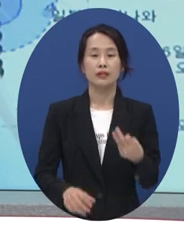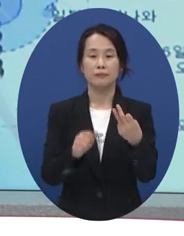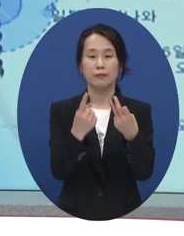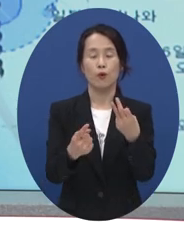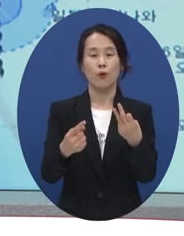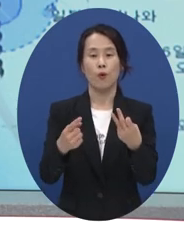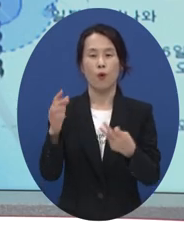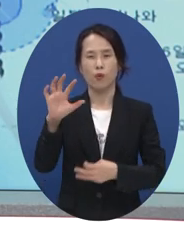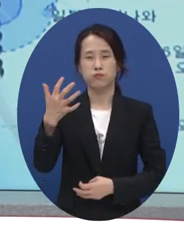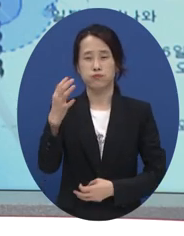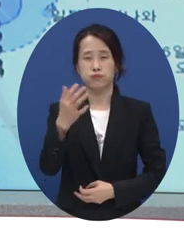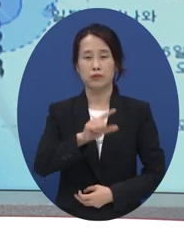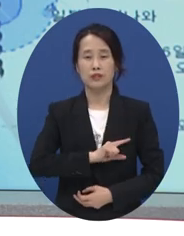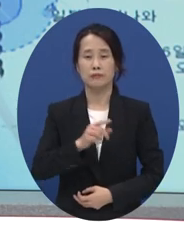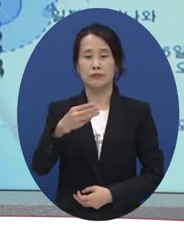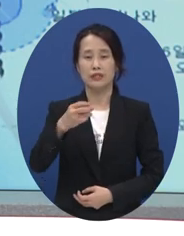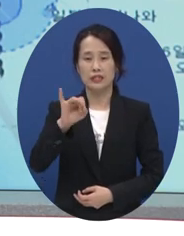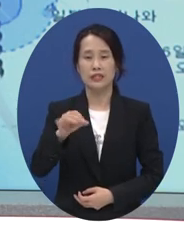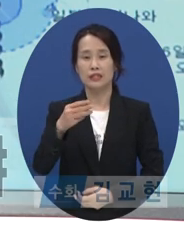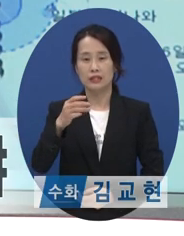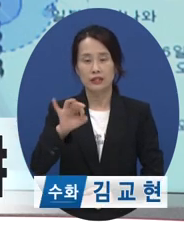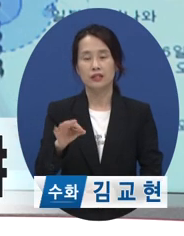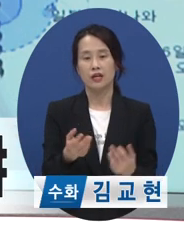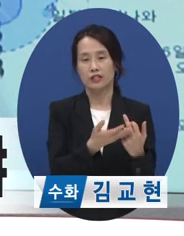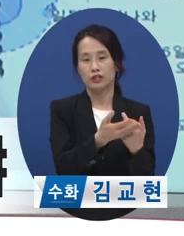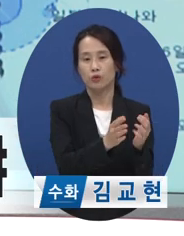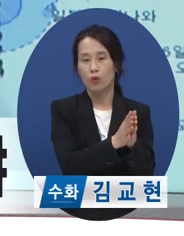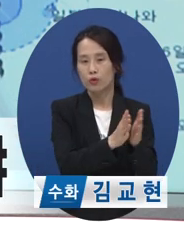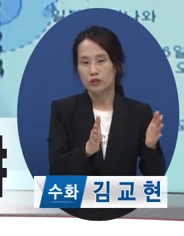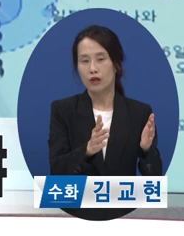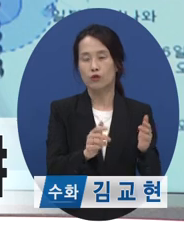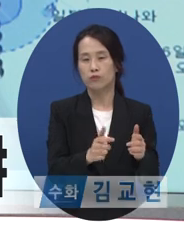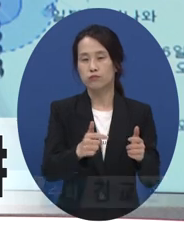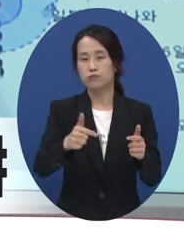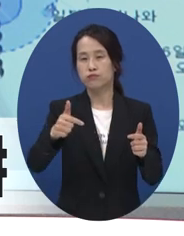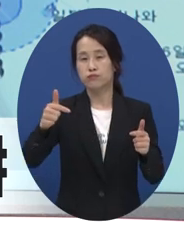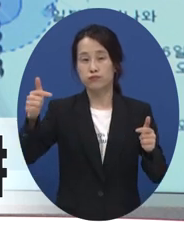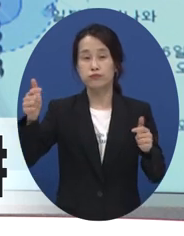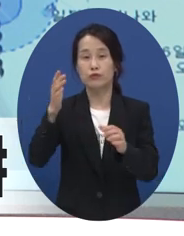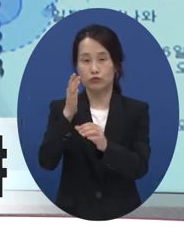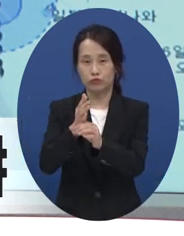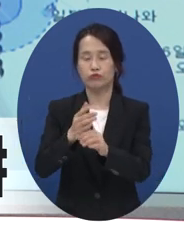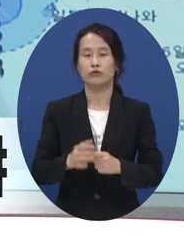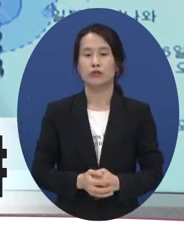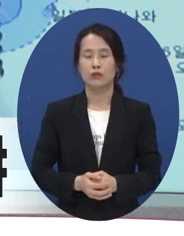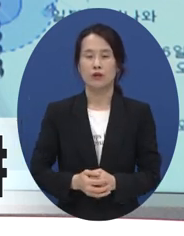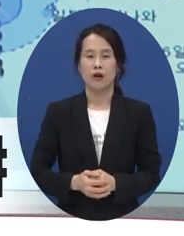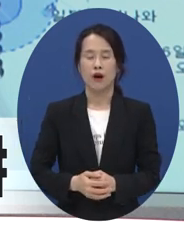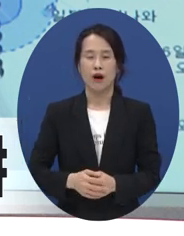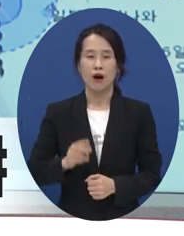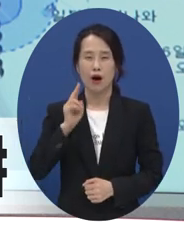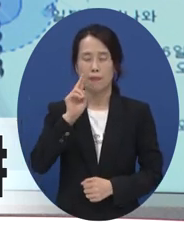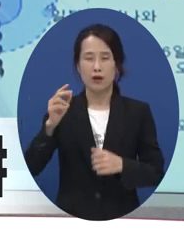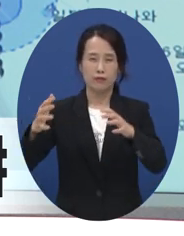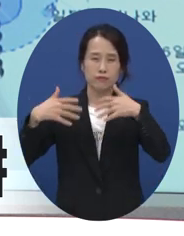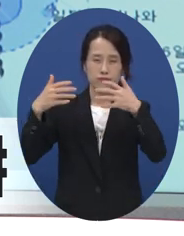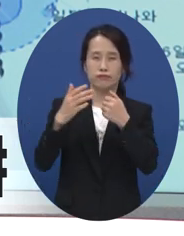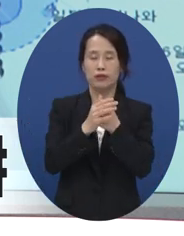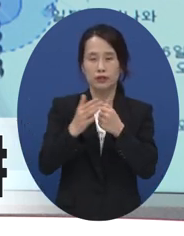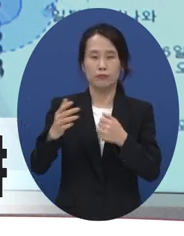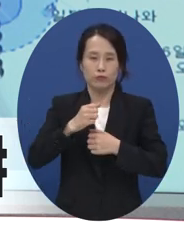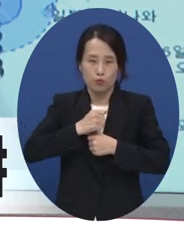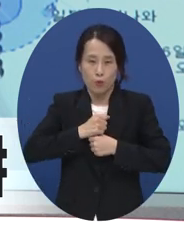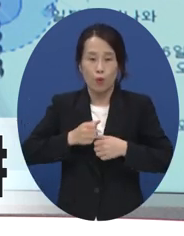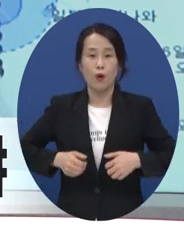13호 태풍 링링 에 제주도를 시작으로 점점 한반도 가까이에 다가오고 있는데요 기록적인 강풍을 몰고 와 특히